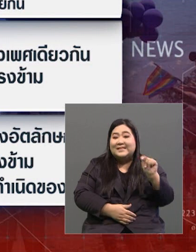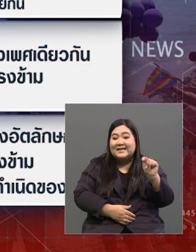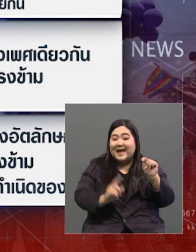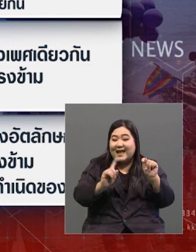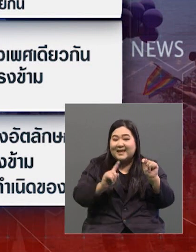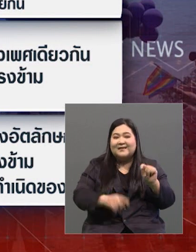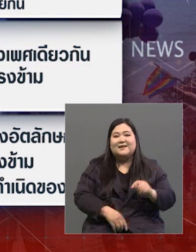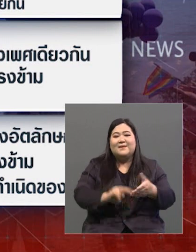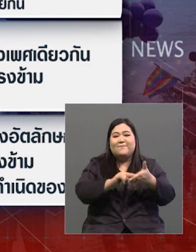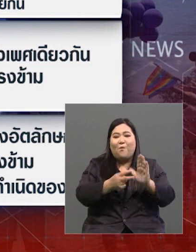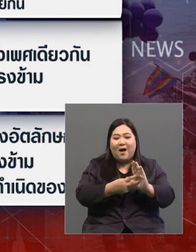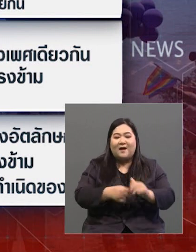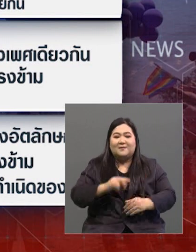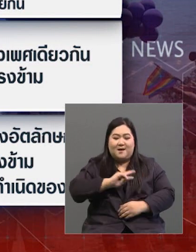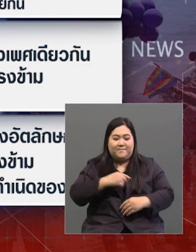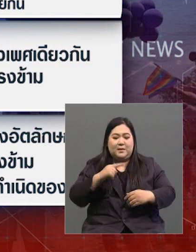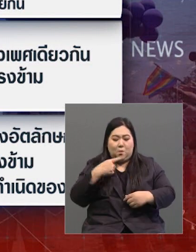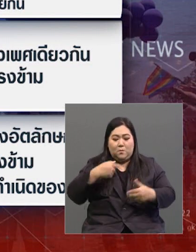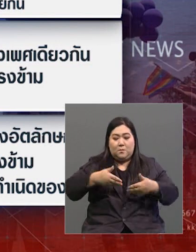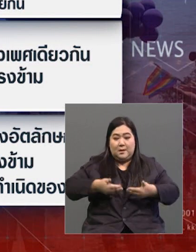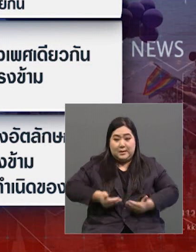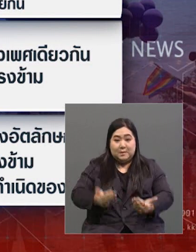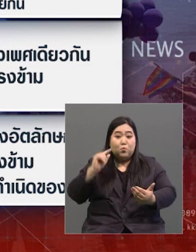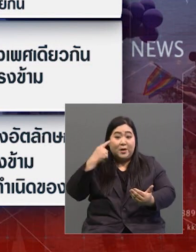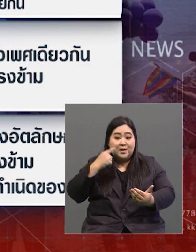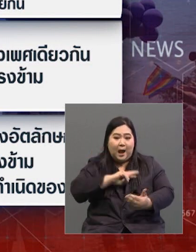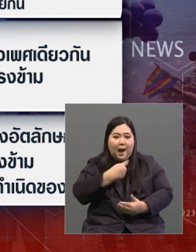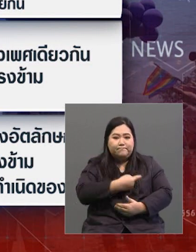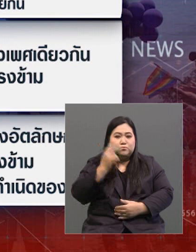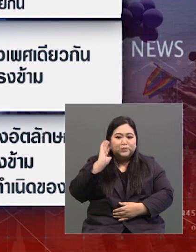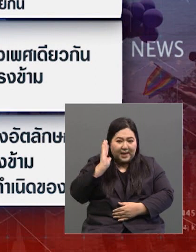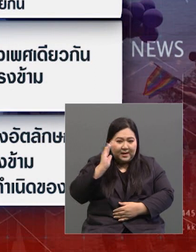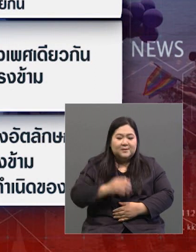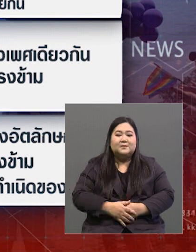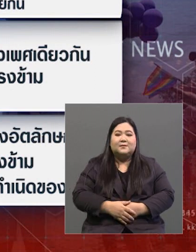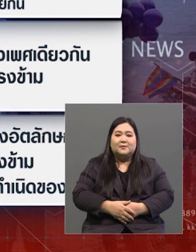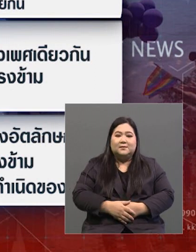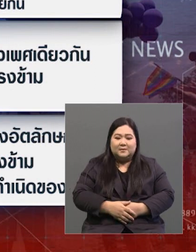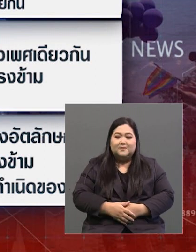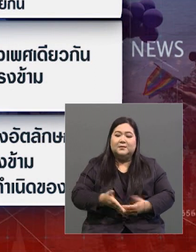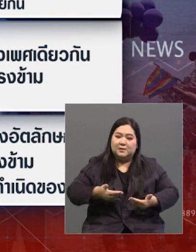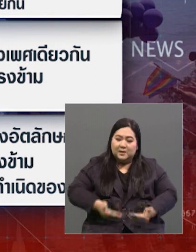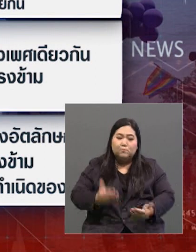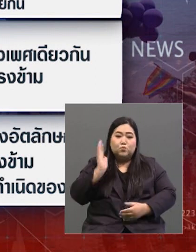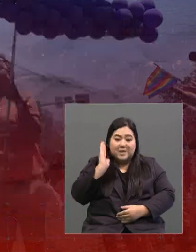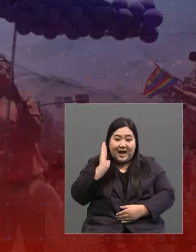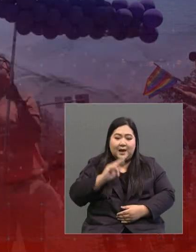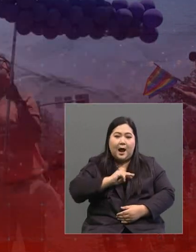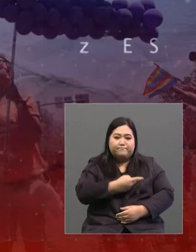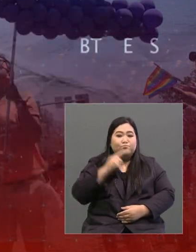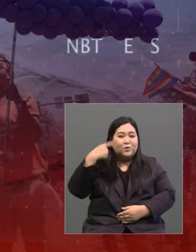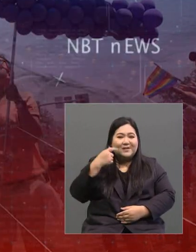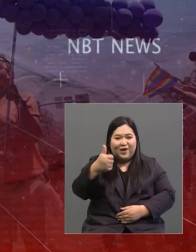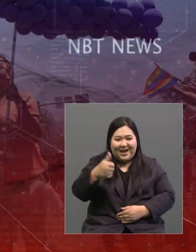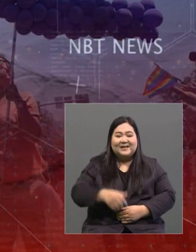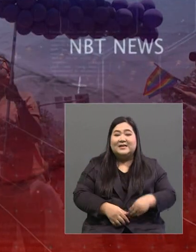transgenderก็คือผู้ที่เพศกำเนิดไม่ตรงกับอัตลักษณ์ทางเพศคิคือ queอันนี้ผู้ที่ไม่ได้